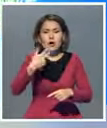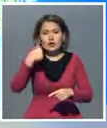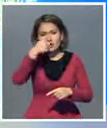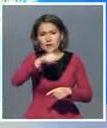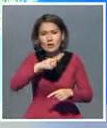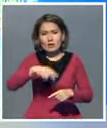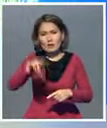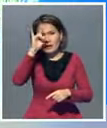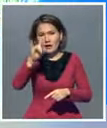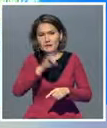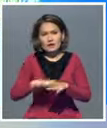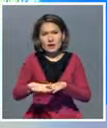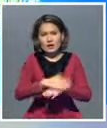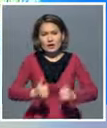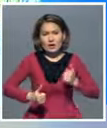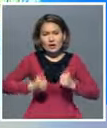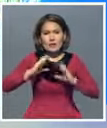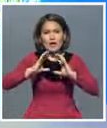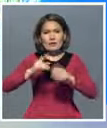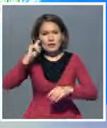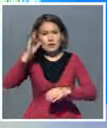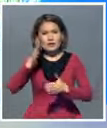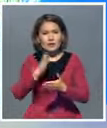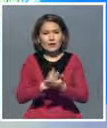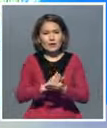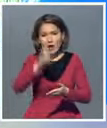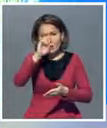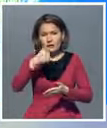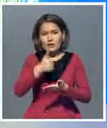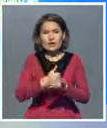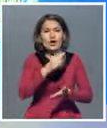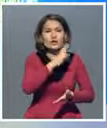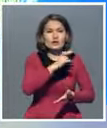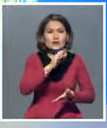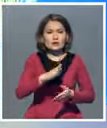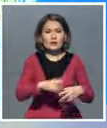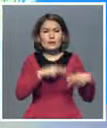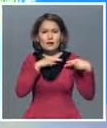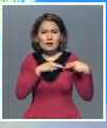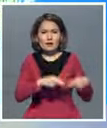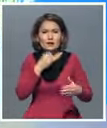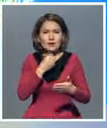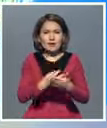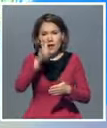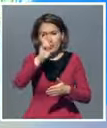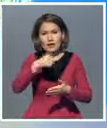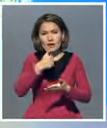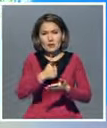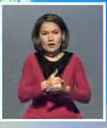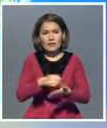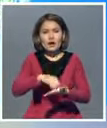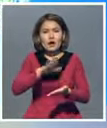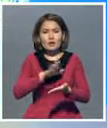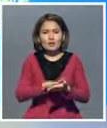атақ абыройға ие болып, өзін танытты. Бұл көреген саясаткер президент Нұрсұлтан Назарбаевтың ерен еңбегі екені анық. Мемлекет басшысы белгілеп